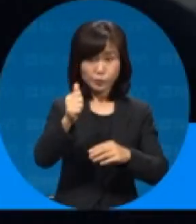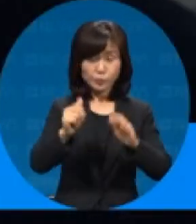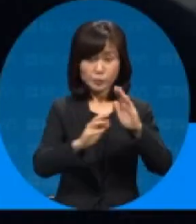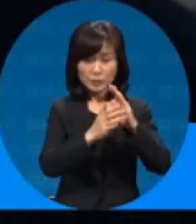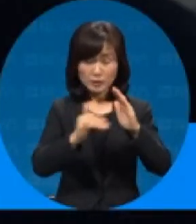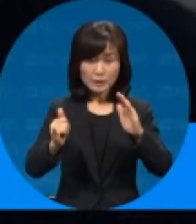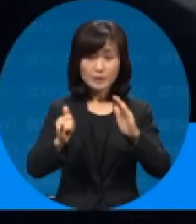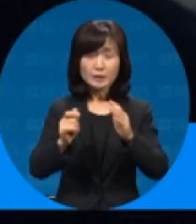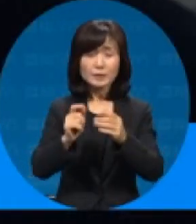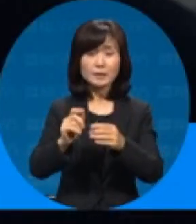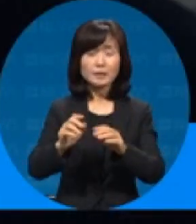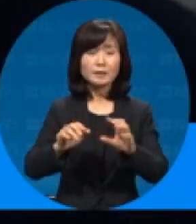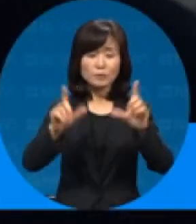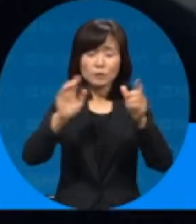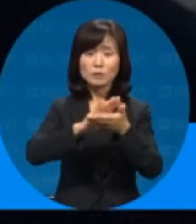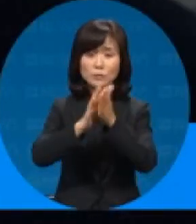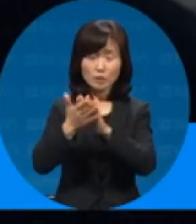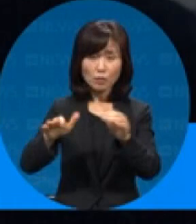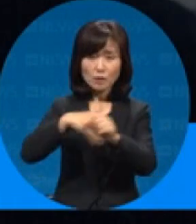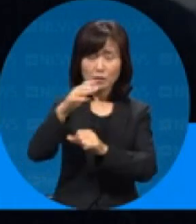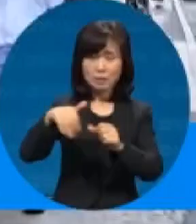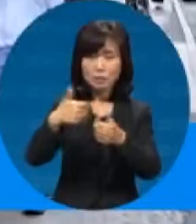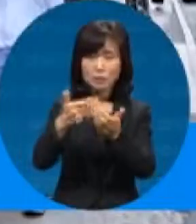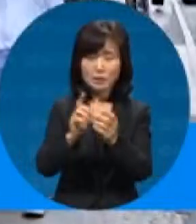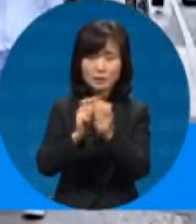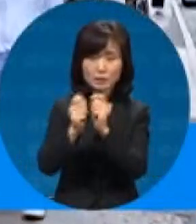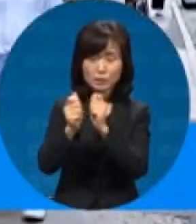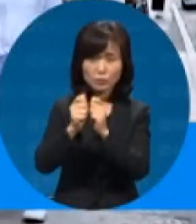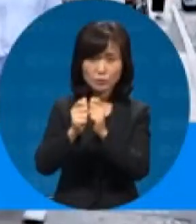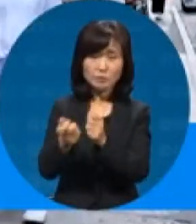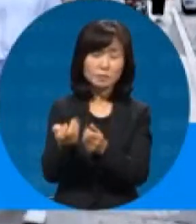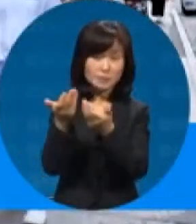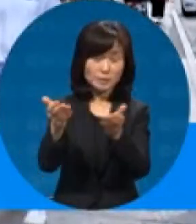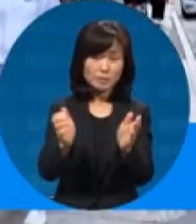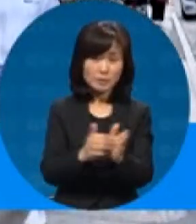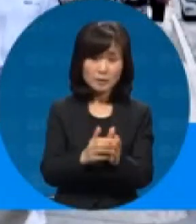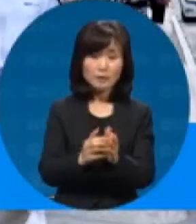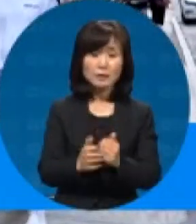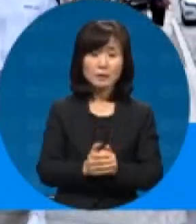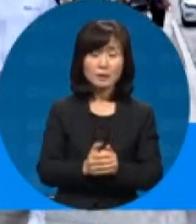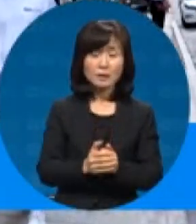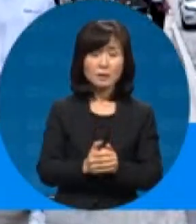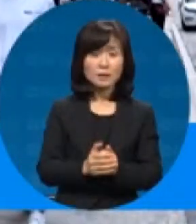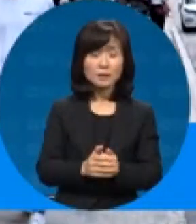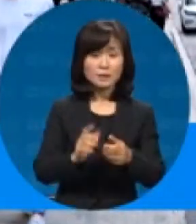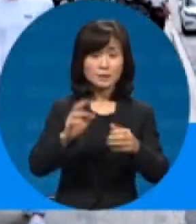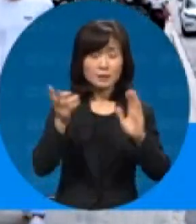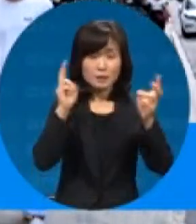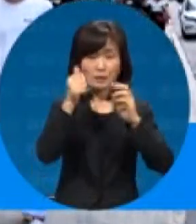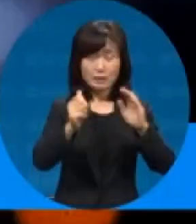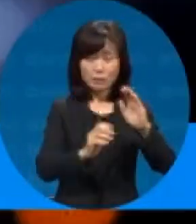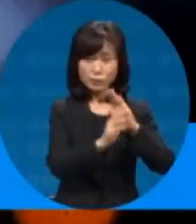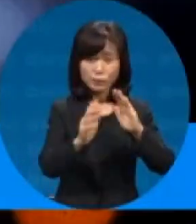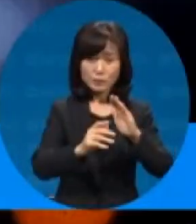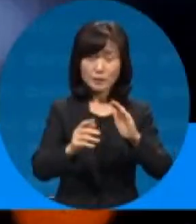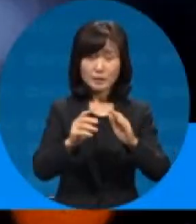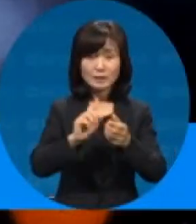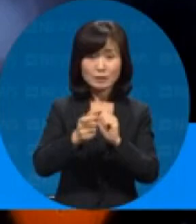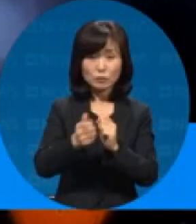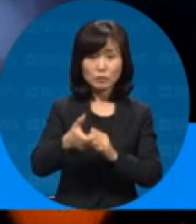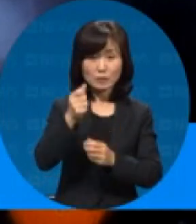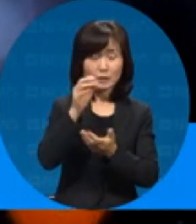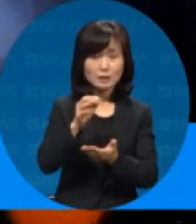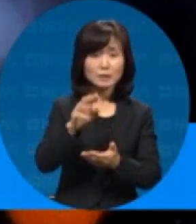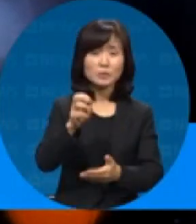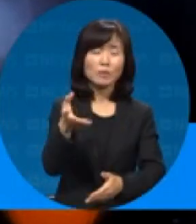환경단체와 비영리재단에 넘겼습니다. 파타고니아는 비상장 기업으로 시나드 일가가 소유한 지분의 가치는 30억 달러, 우리